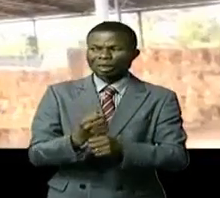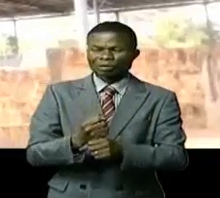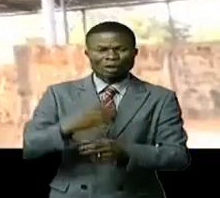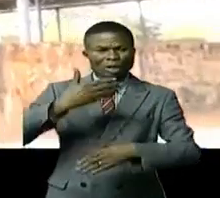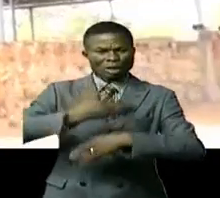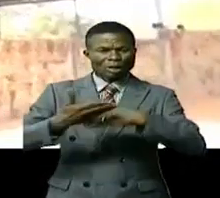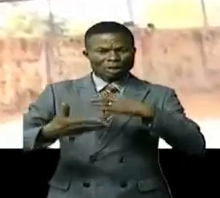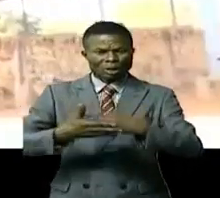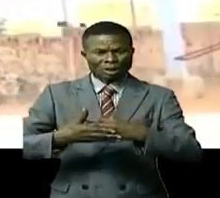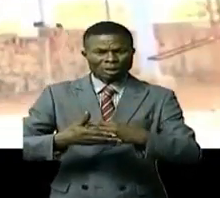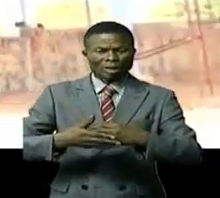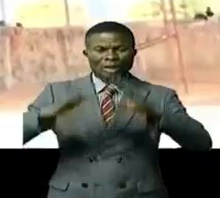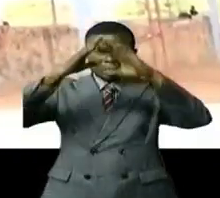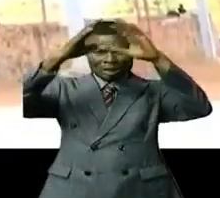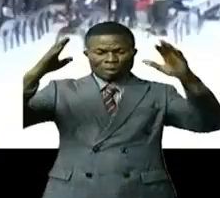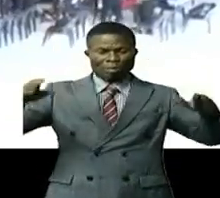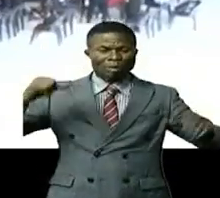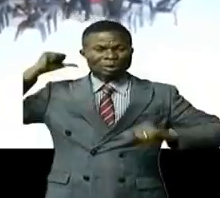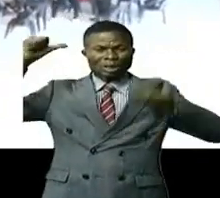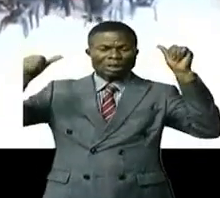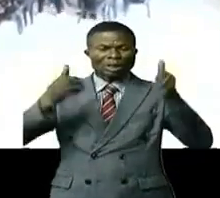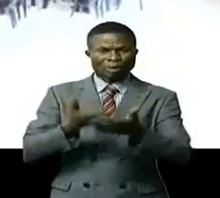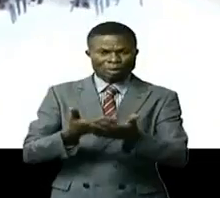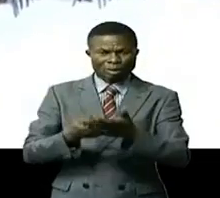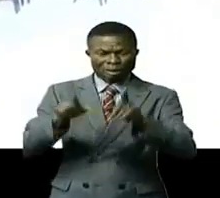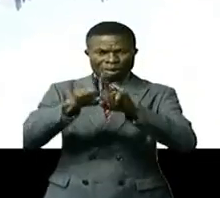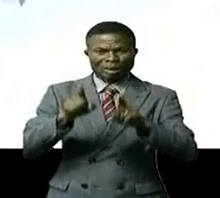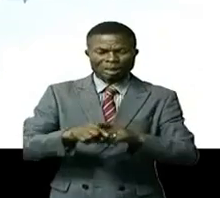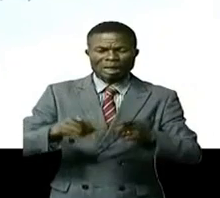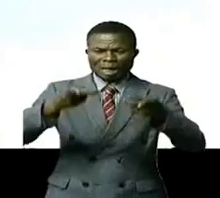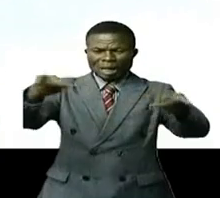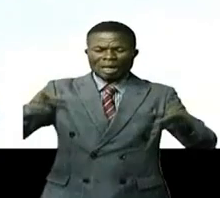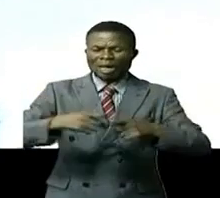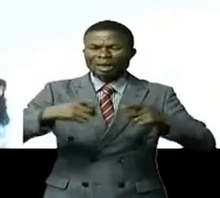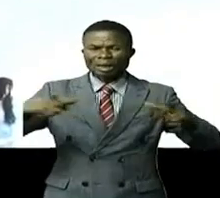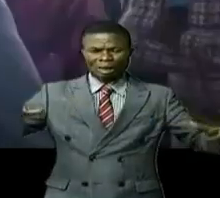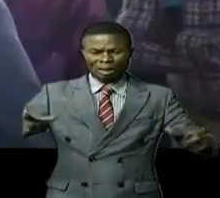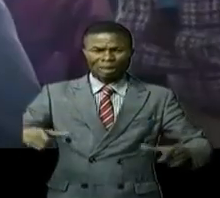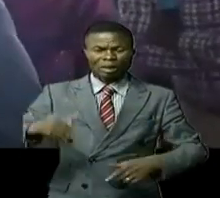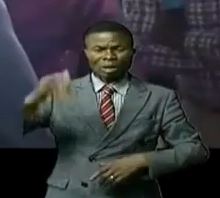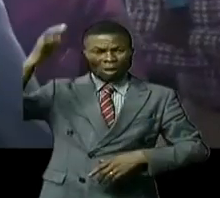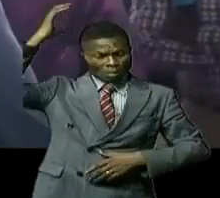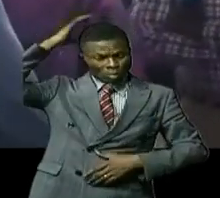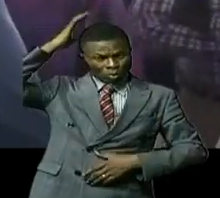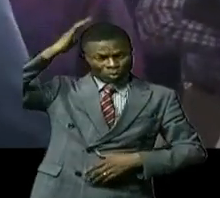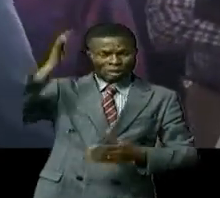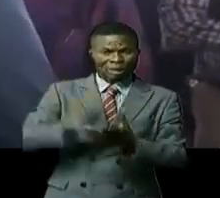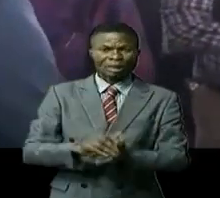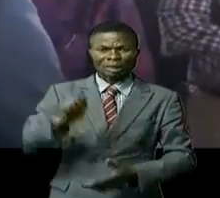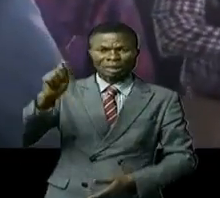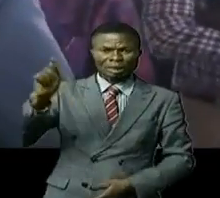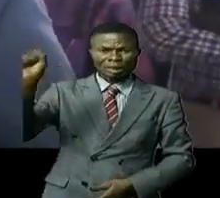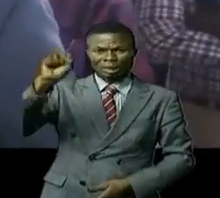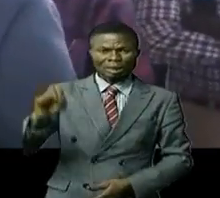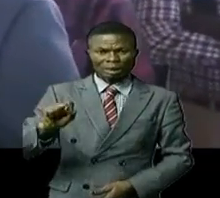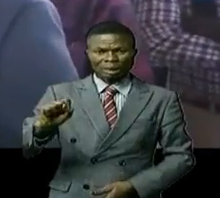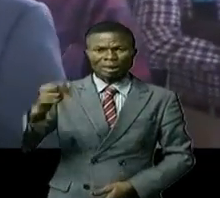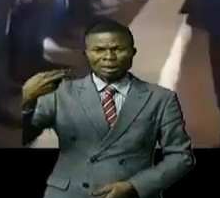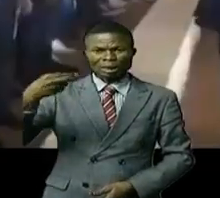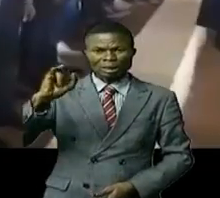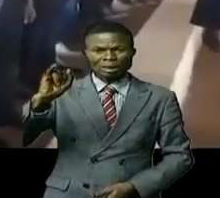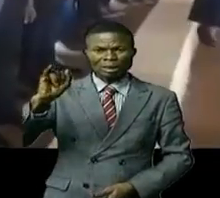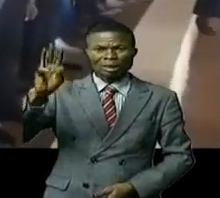de l'amphithéâtre Kalaba Moutaboucha et de la grande salle Monseigneur Chibangu Chichikou. Jacques Aboula a invité à